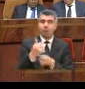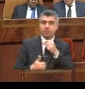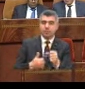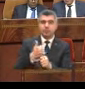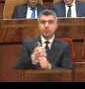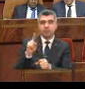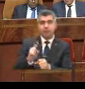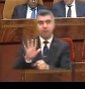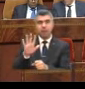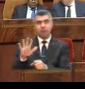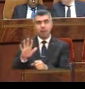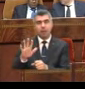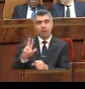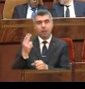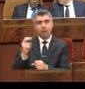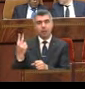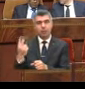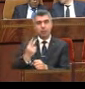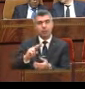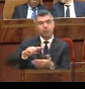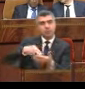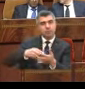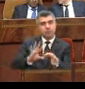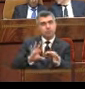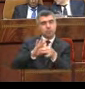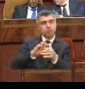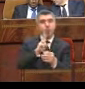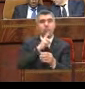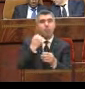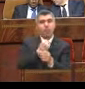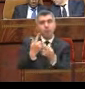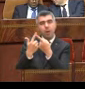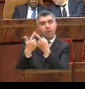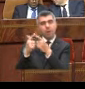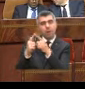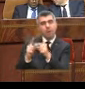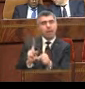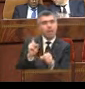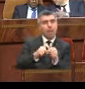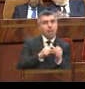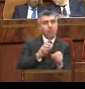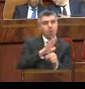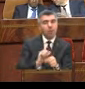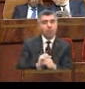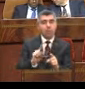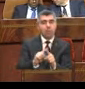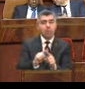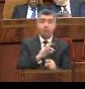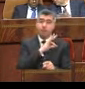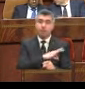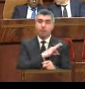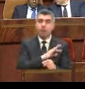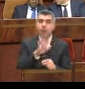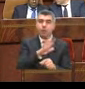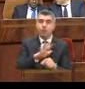بالتوقيع على الاتفاق الاجتماعي بين الحكومة ومختلف الفرقاء الاجتماعيين، وهذا مكسب لجميع العمال